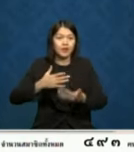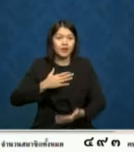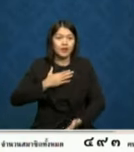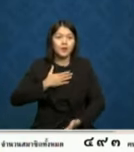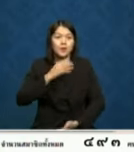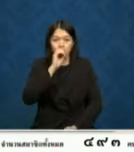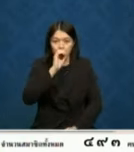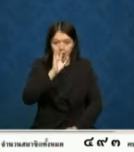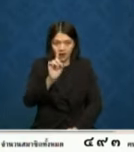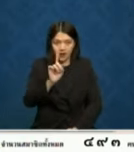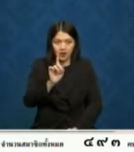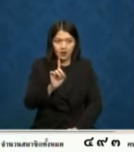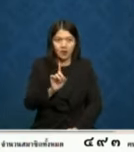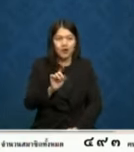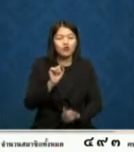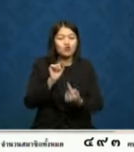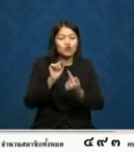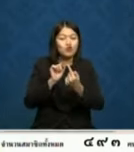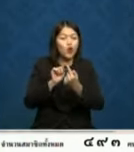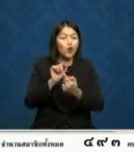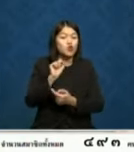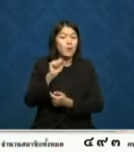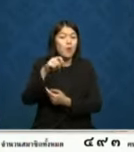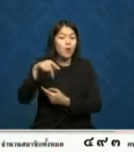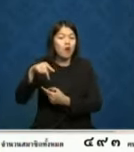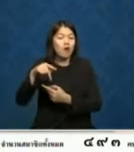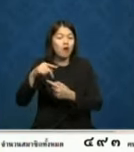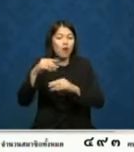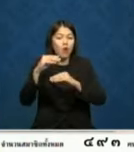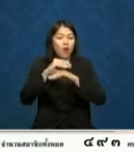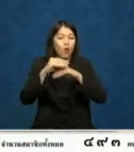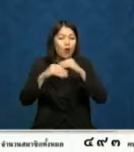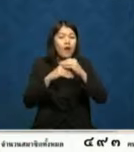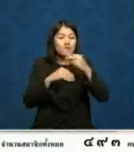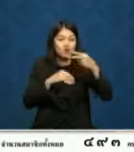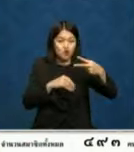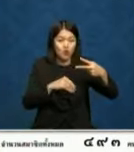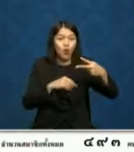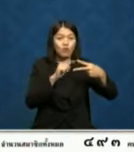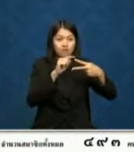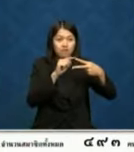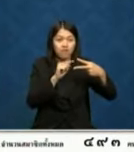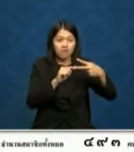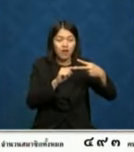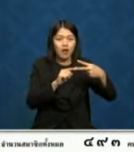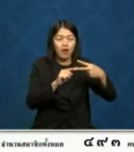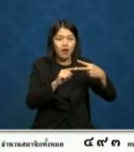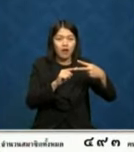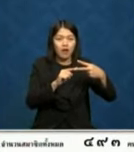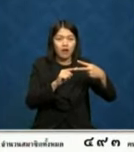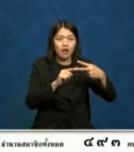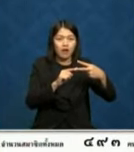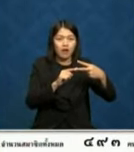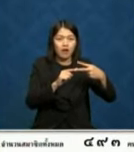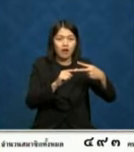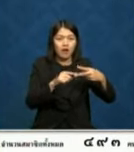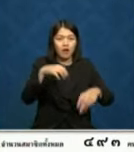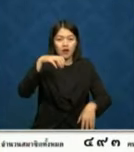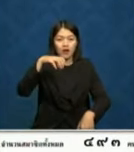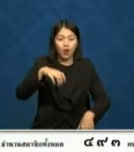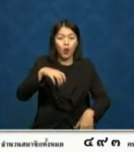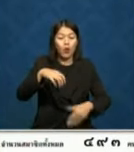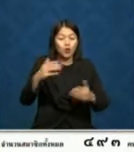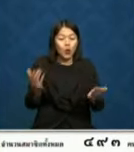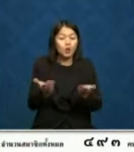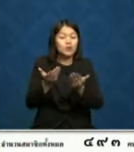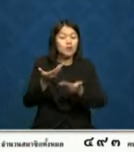คงจะพูดถึงเรื่องซอพ 2โครงการที่อยู่ในกระทรวงพาณิชย์นะครับโดยผมจะเจาะจงไปที่กรมส่งเสริมการ